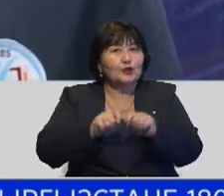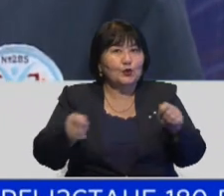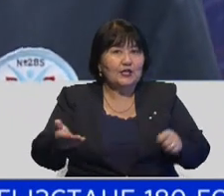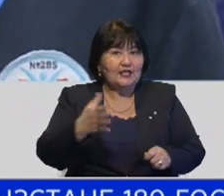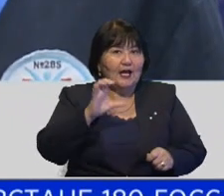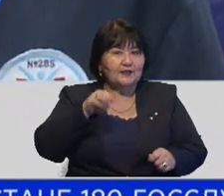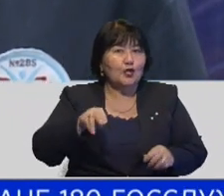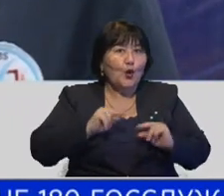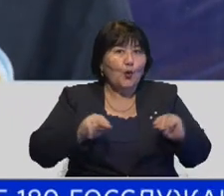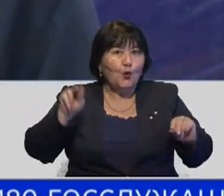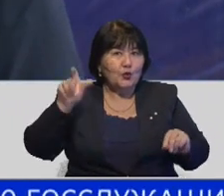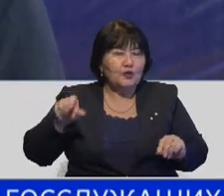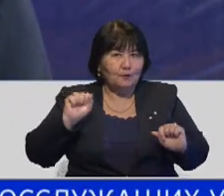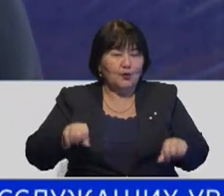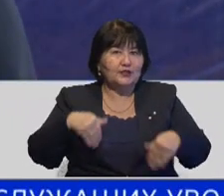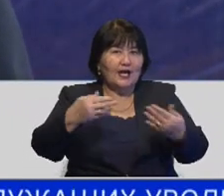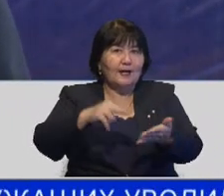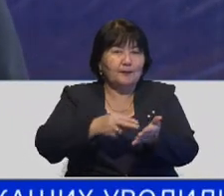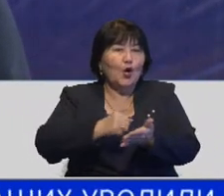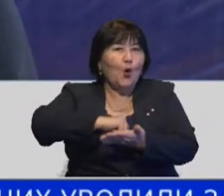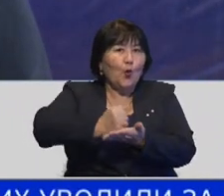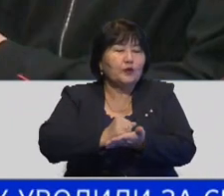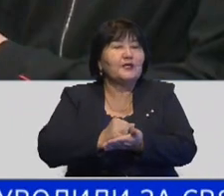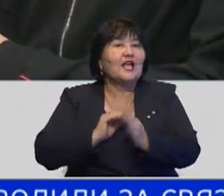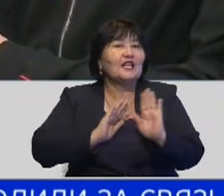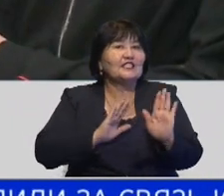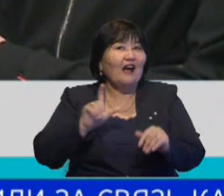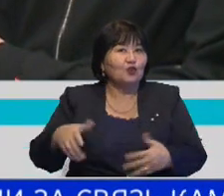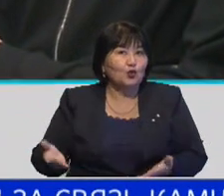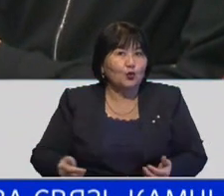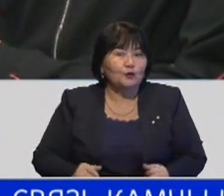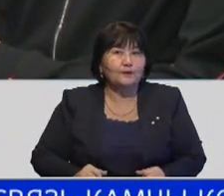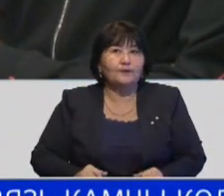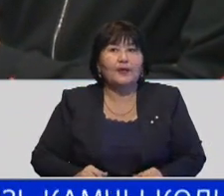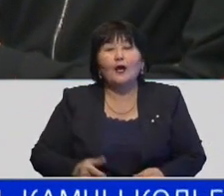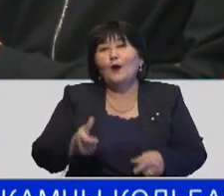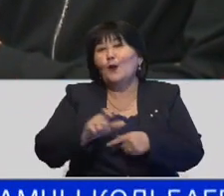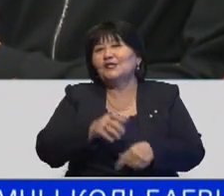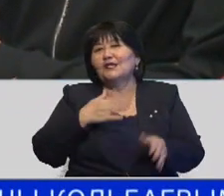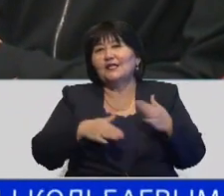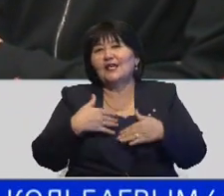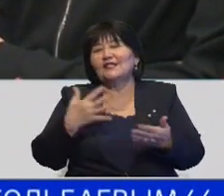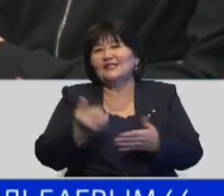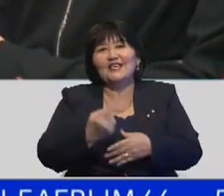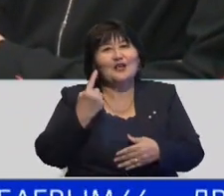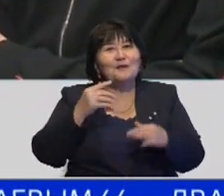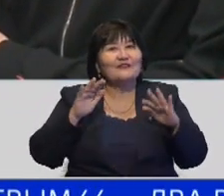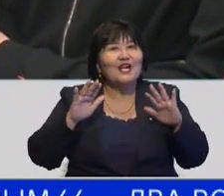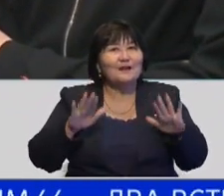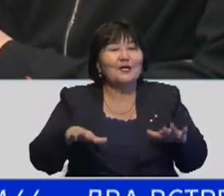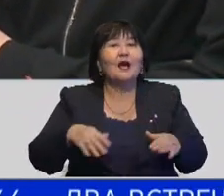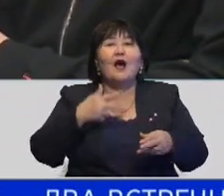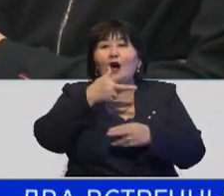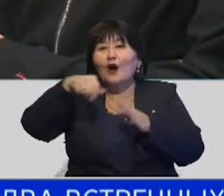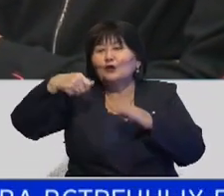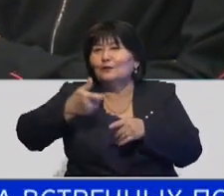нами сайт учителя могут подать свой план на утверждение завучу. Очень рады, заняли первое место.